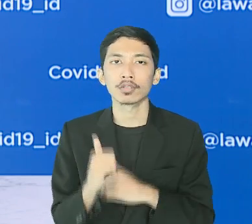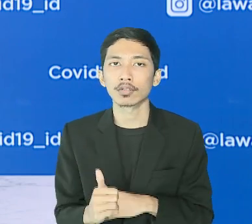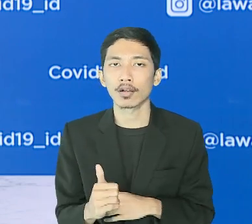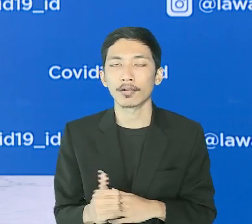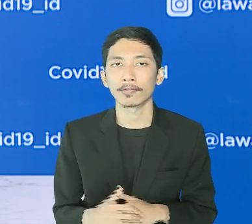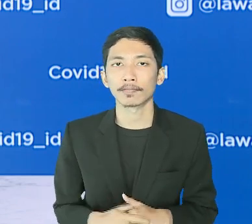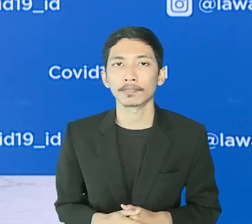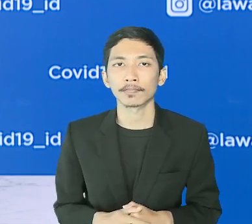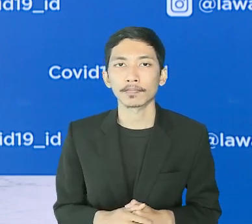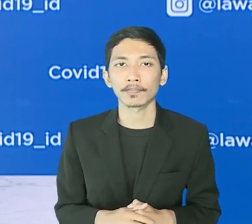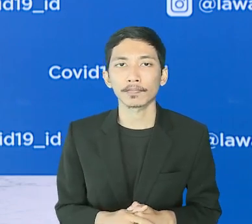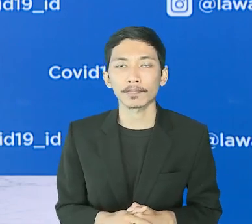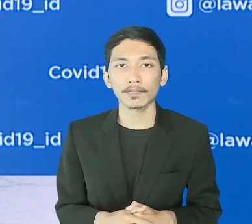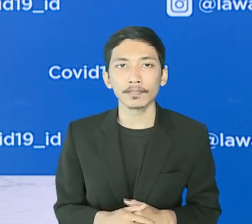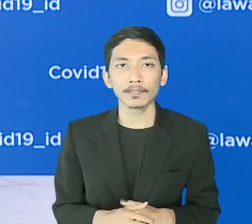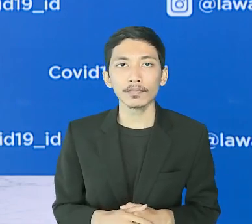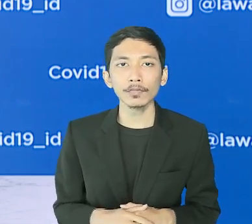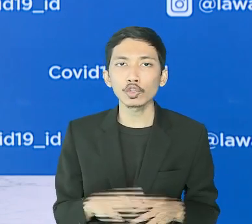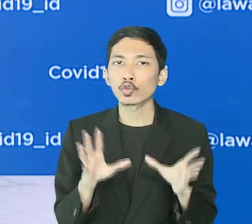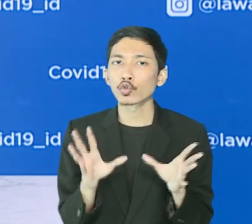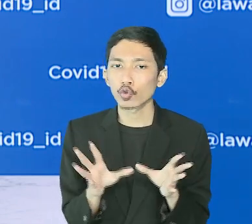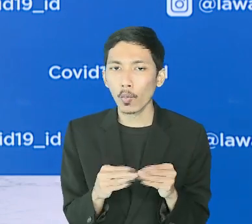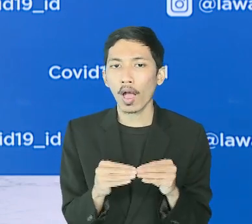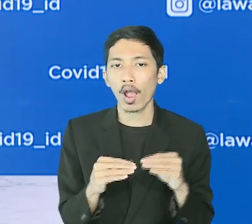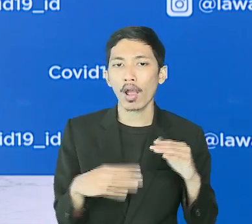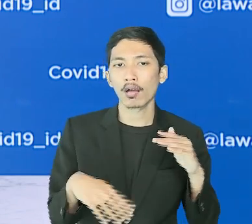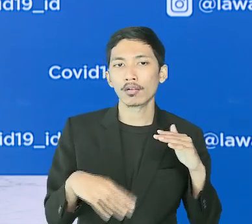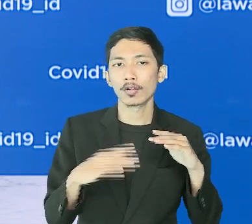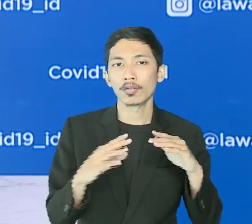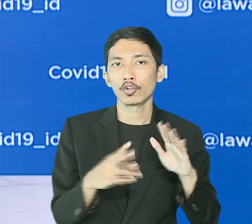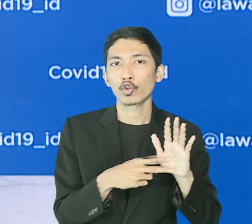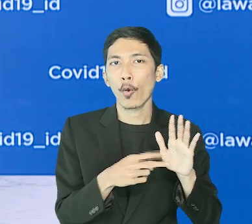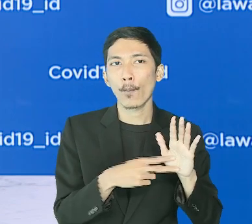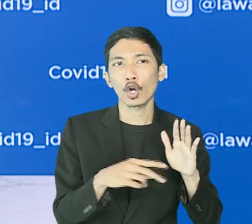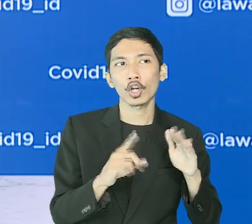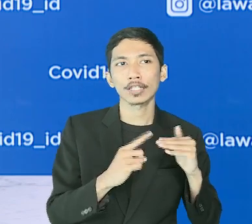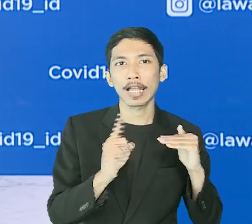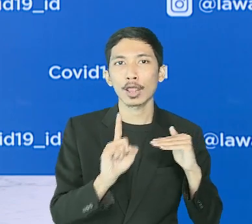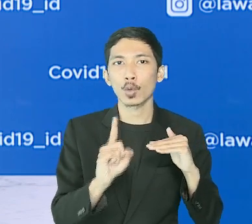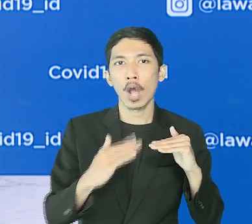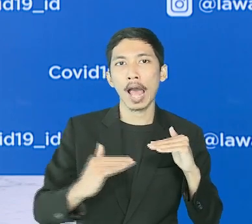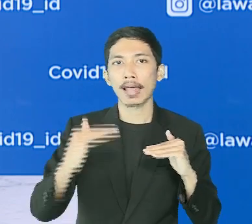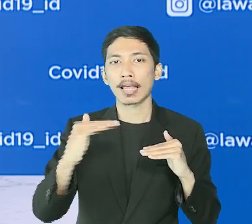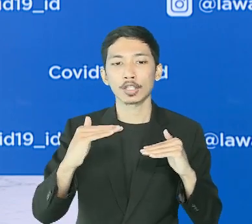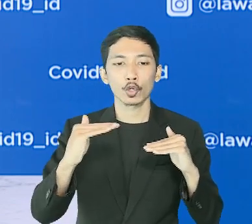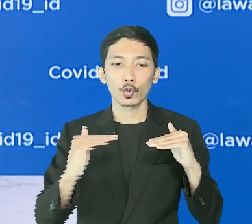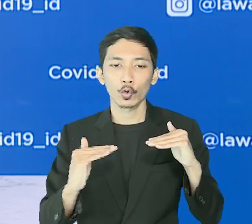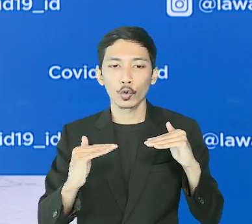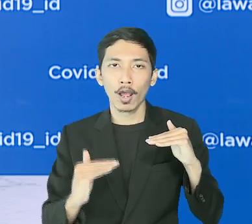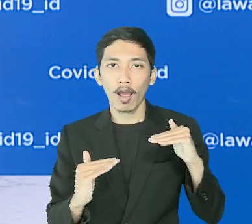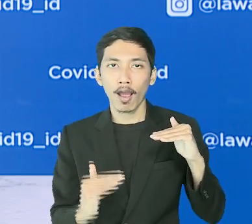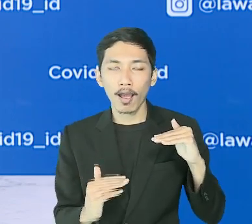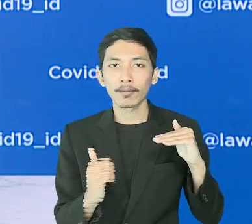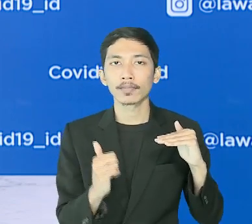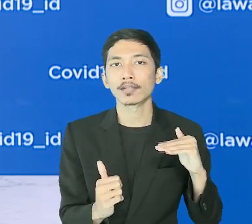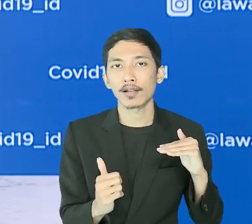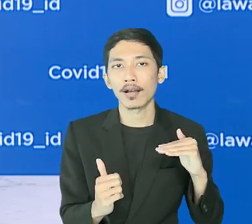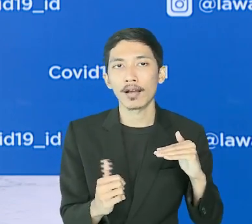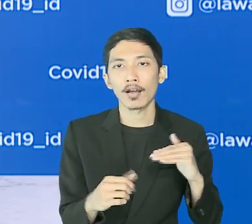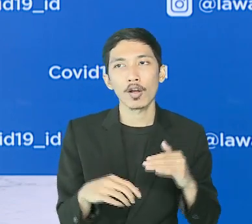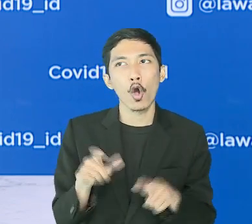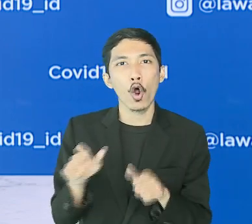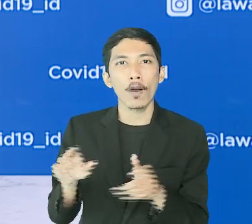dalam menurunkan reproduction number sehingga laju infeksi menurun, begitu juga dengan angka kasus dan